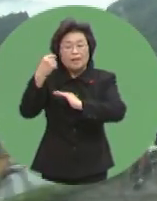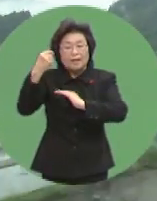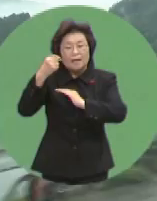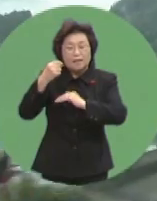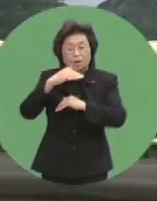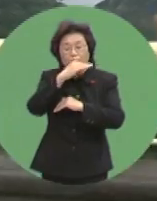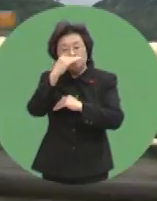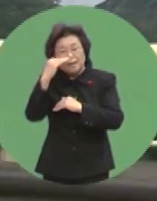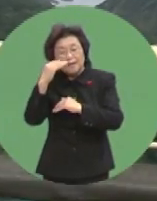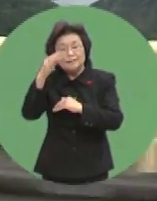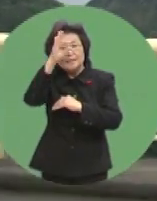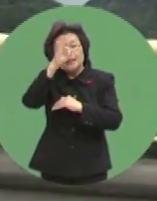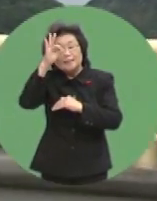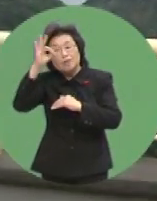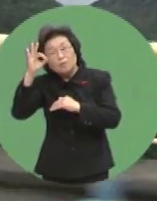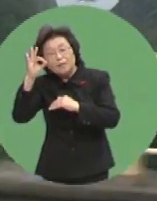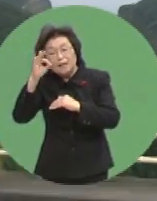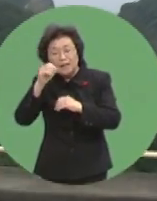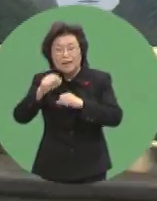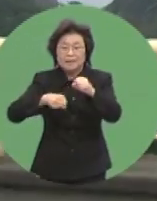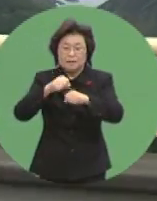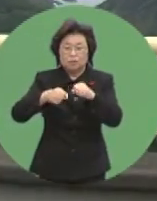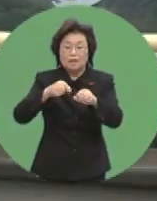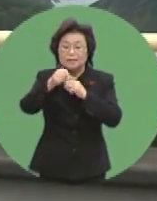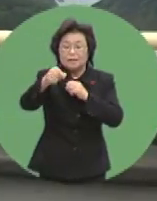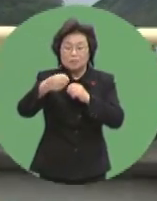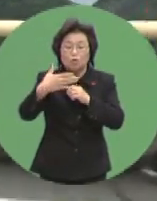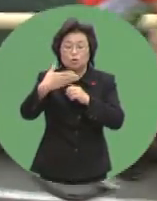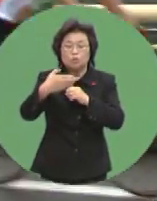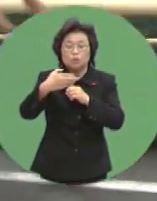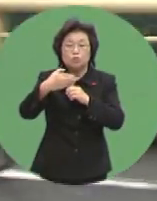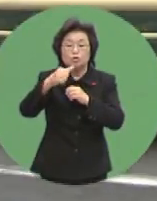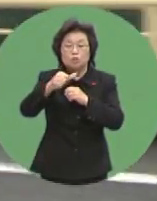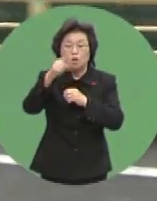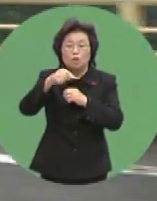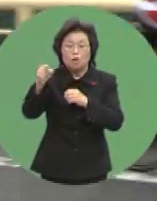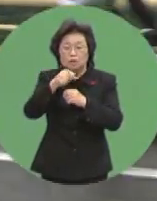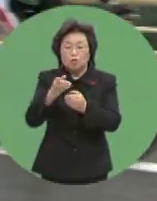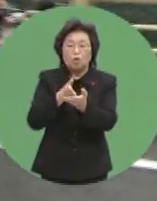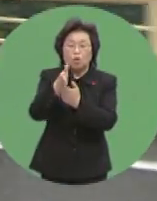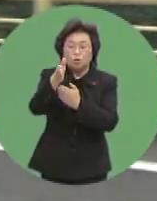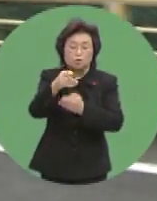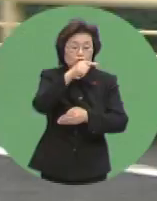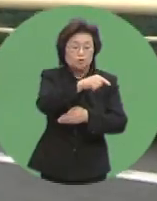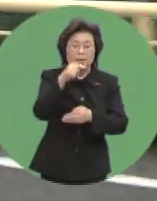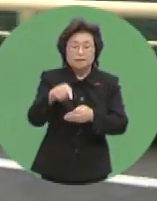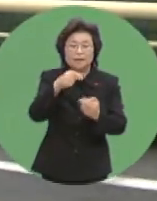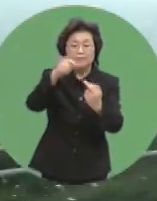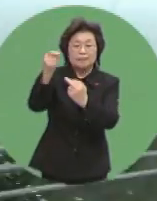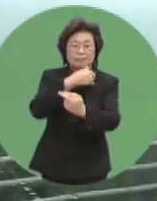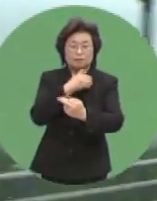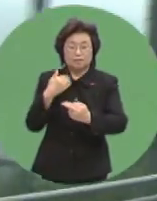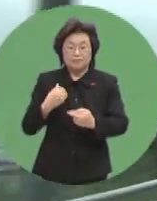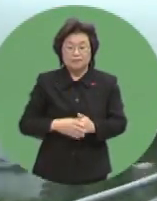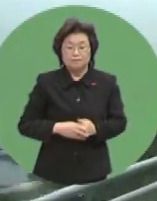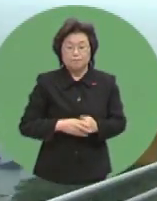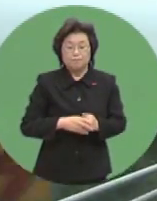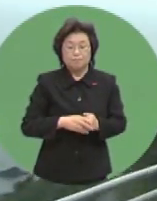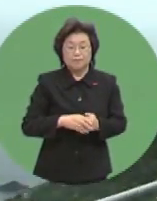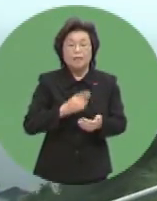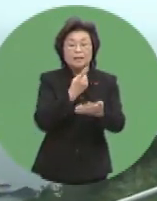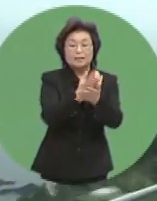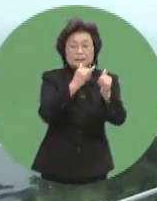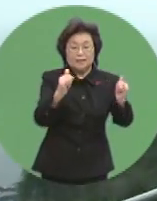ながら走る全長95キロの南阿波クリスタルコースの2つから選択。ライダーたち